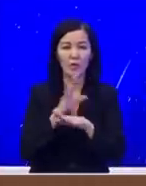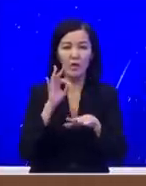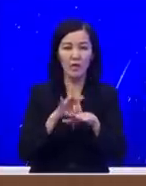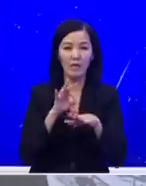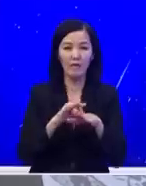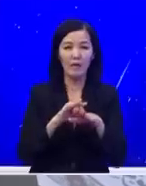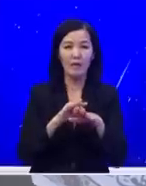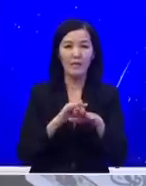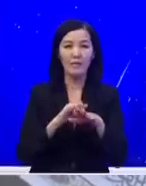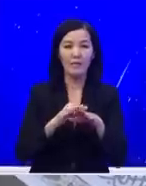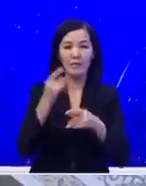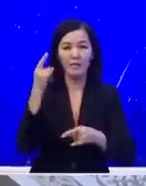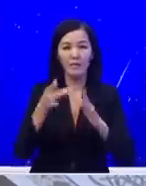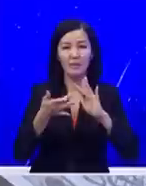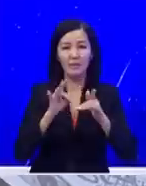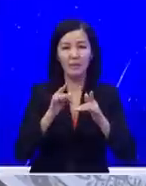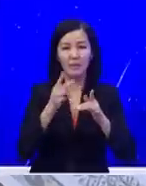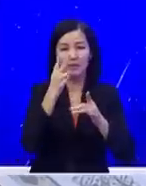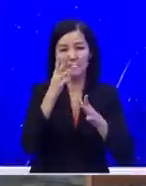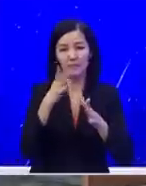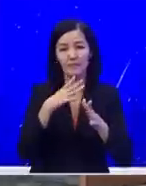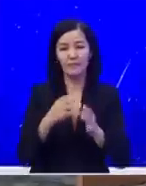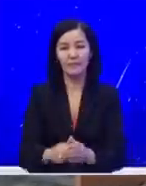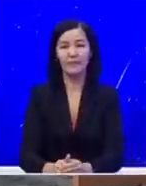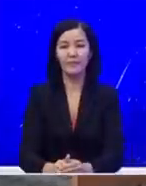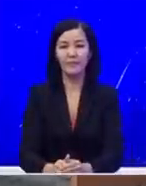транслировалось в социальных сетях в режиме онлайн.